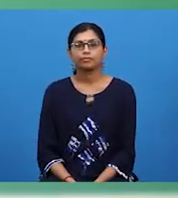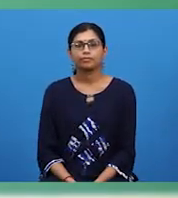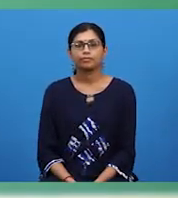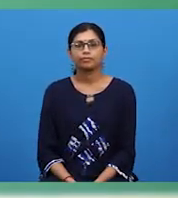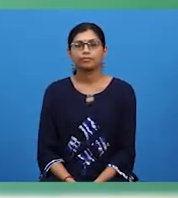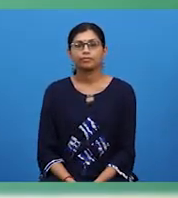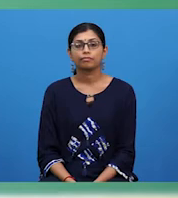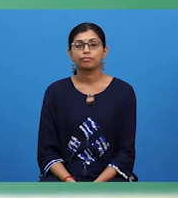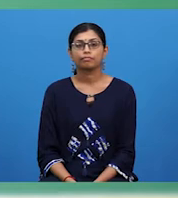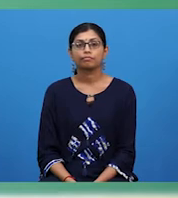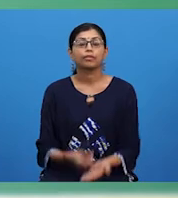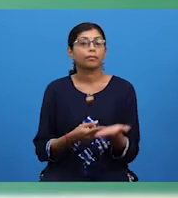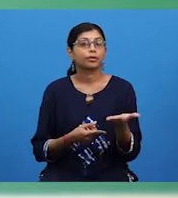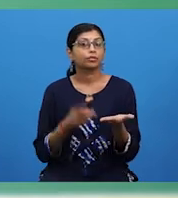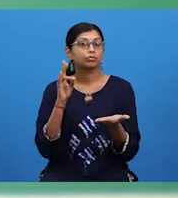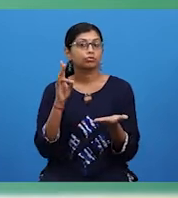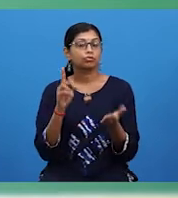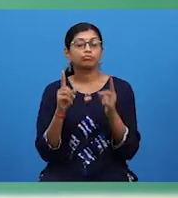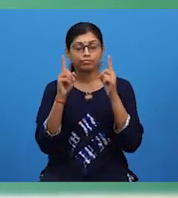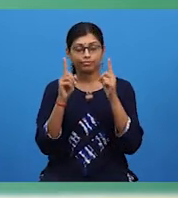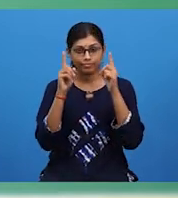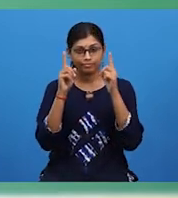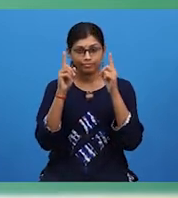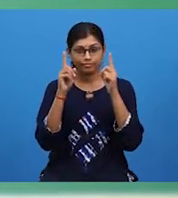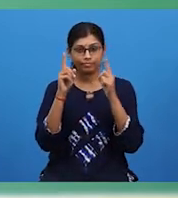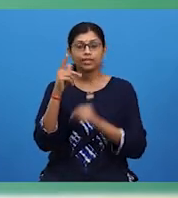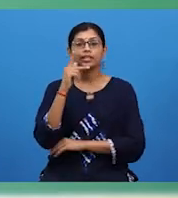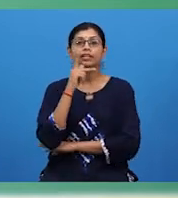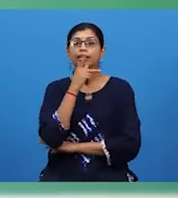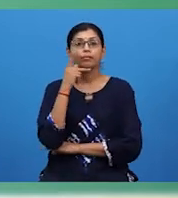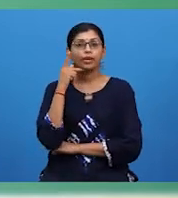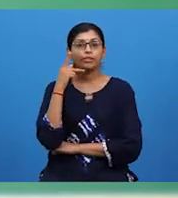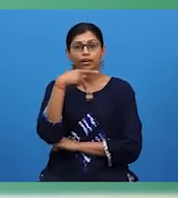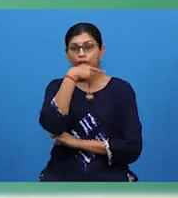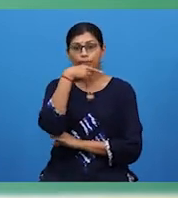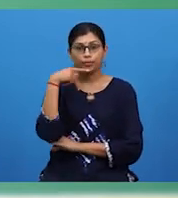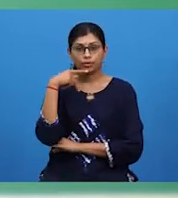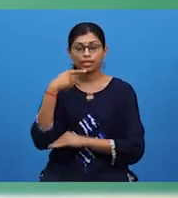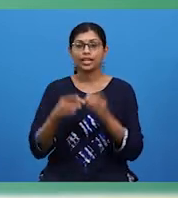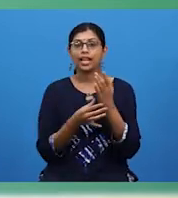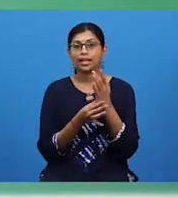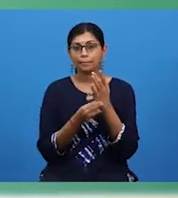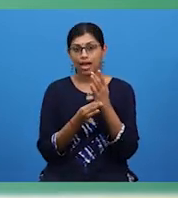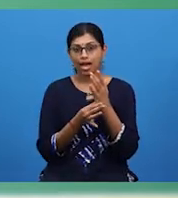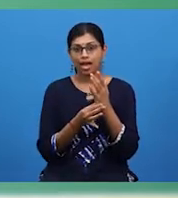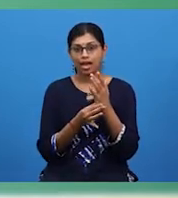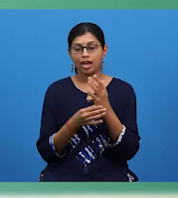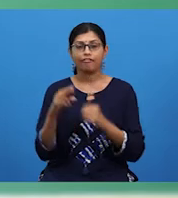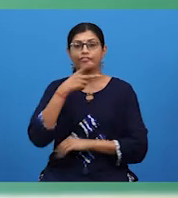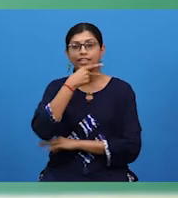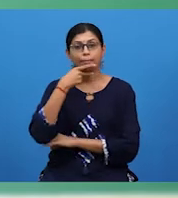makanan tersebut ialah karbohidrat, protein, lemak,